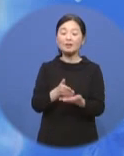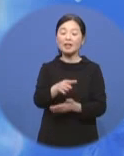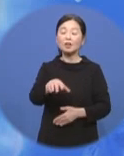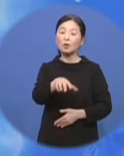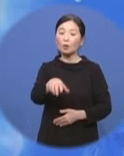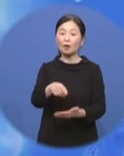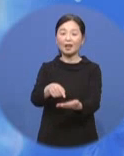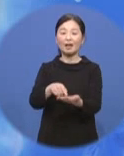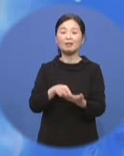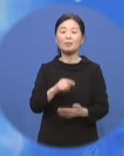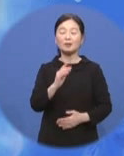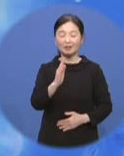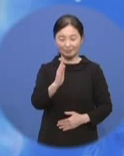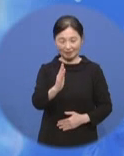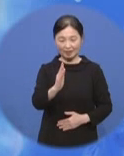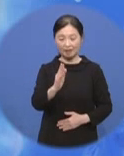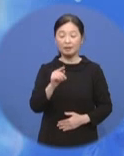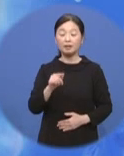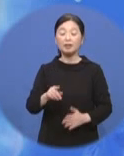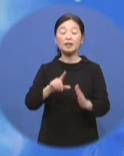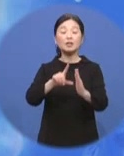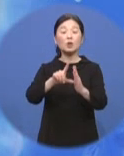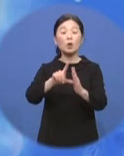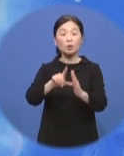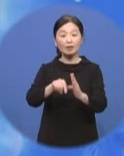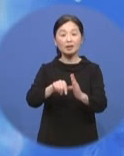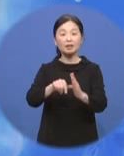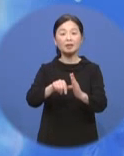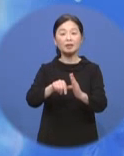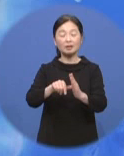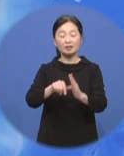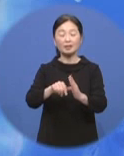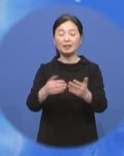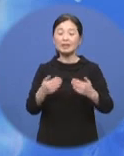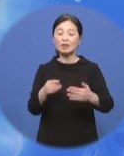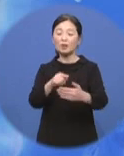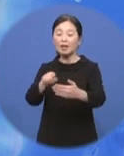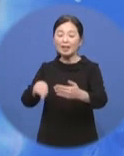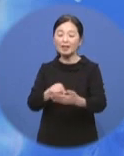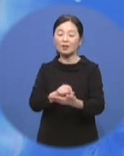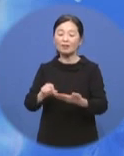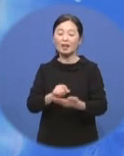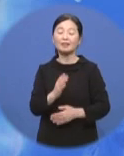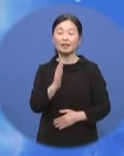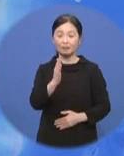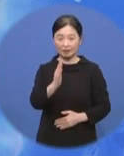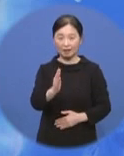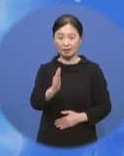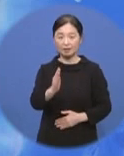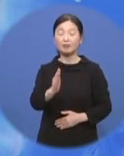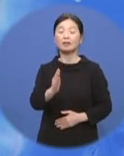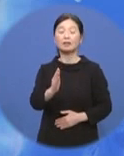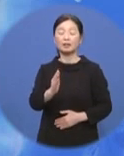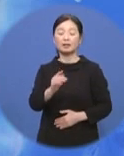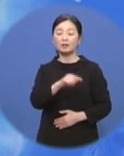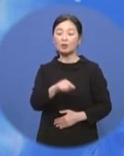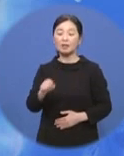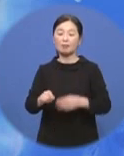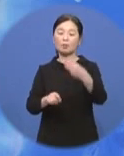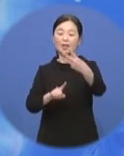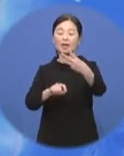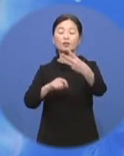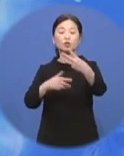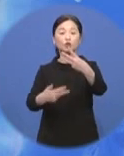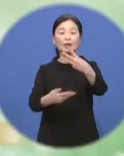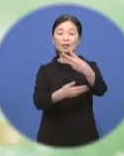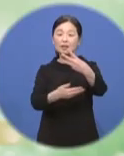。応募の際は必要事項をご記入ください。締め切りはどちらも3月18日水曜日